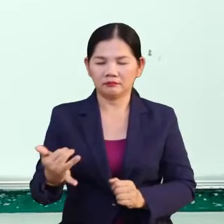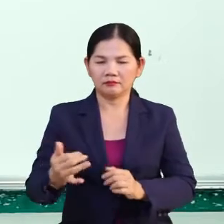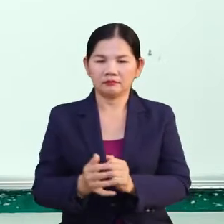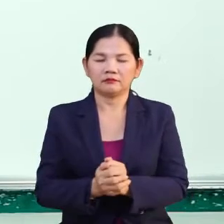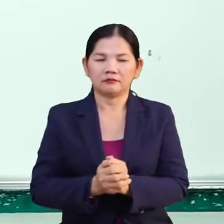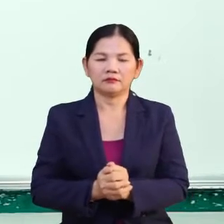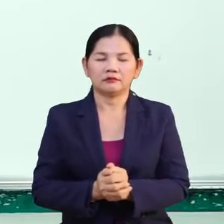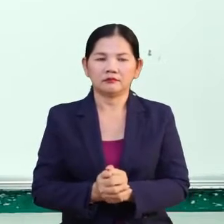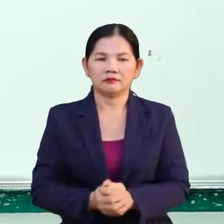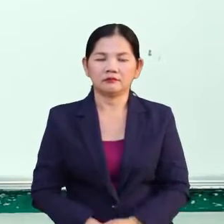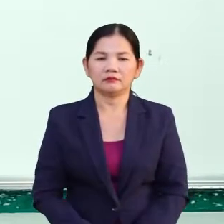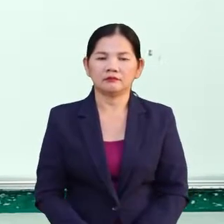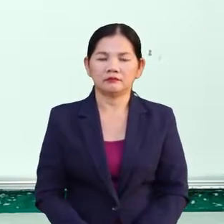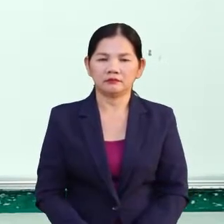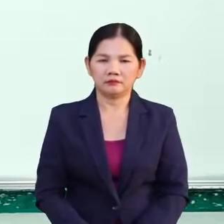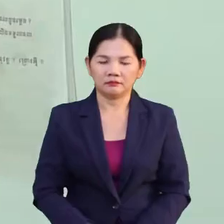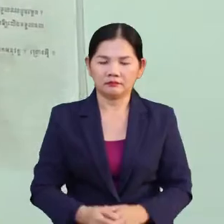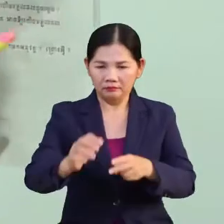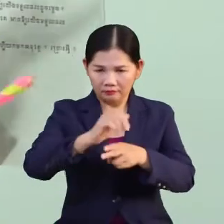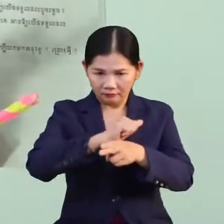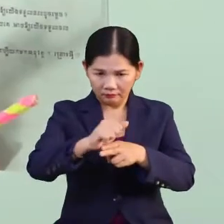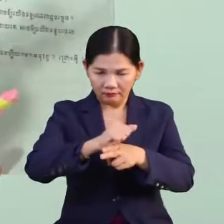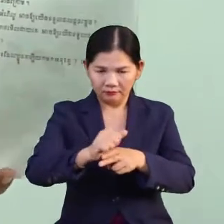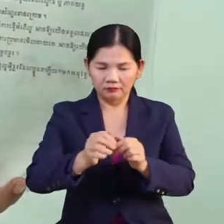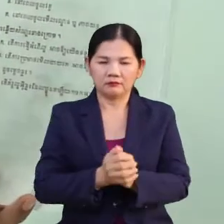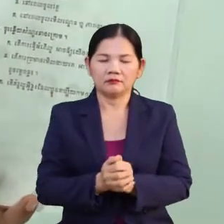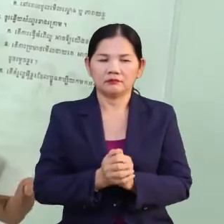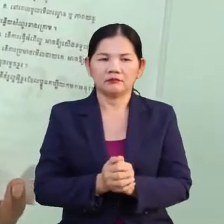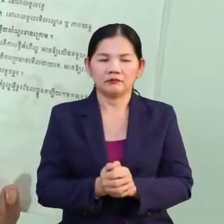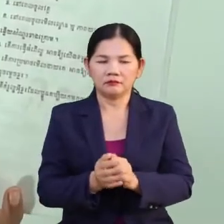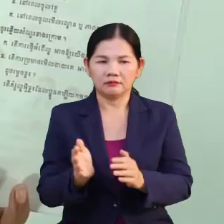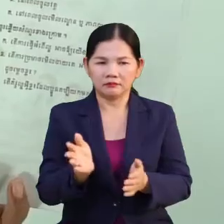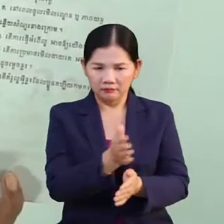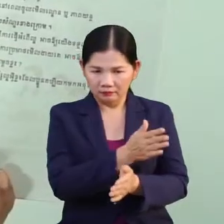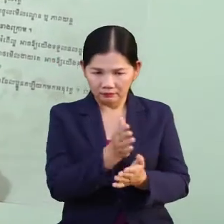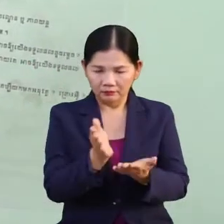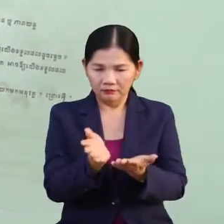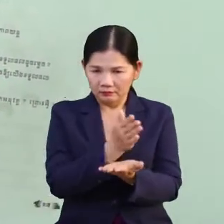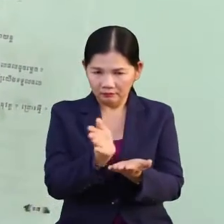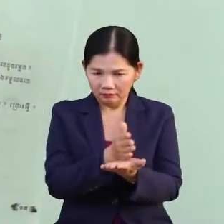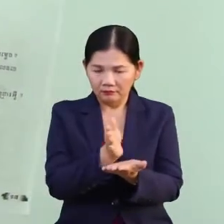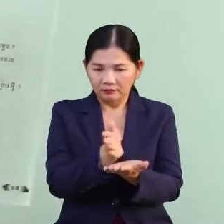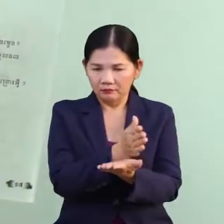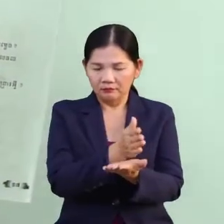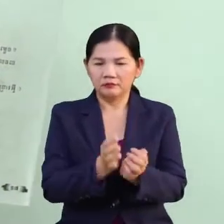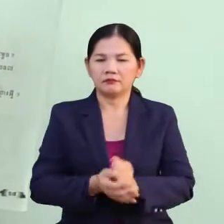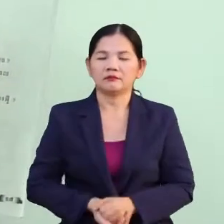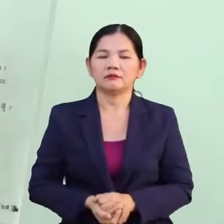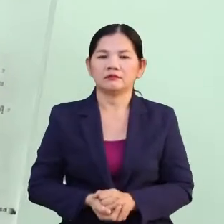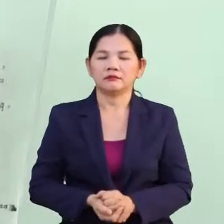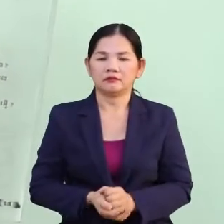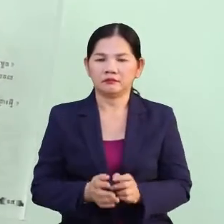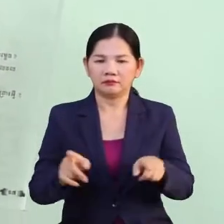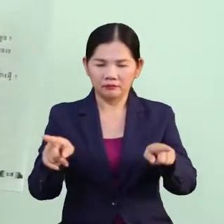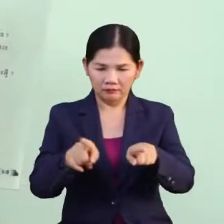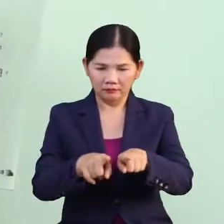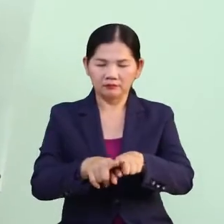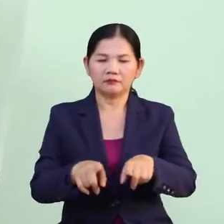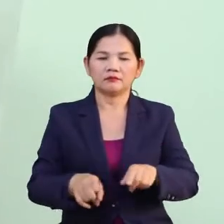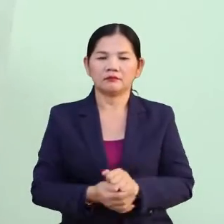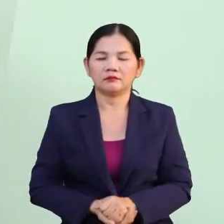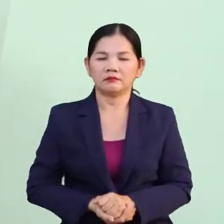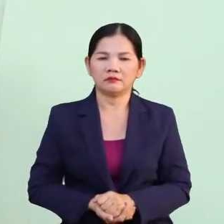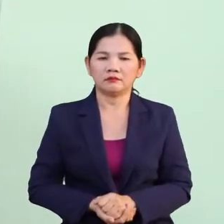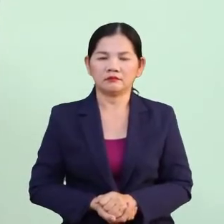ទំព័រចានេះជាលំហាត់របស់យើងខាងនេះចាកូនមើលណាចាកូនបើកគ្រប់គ្នាណាកូន